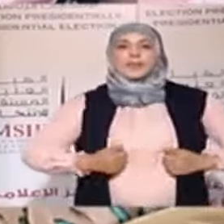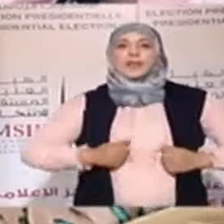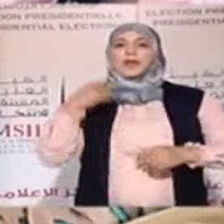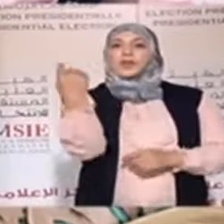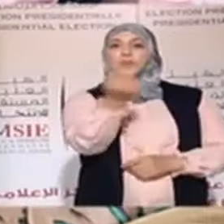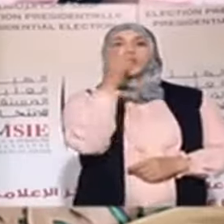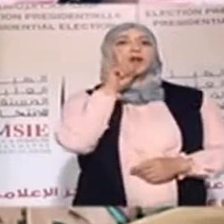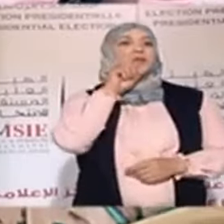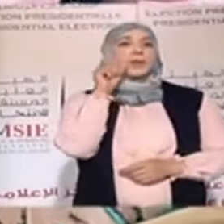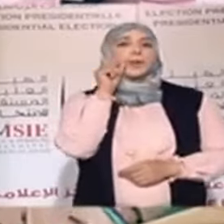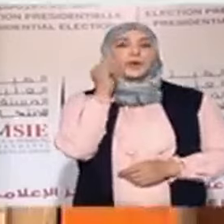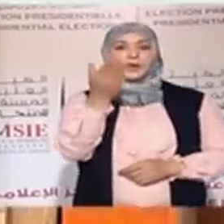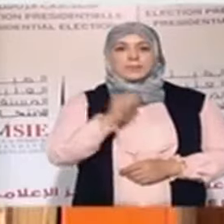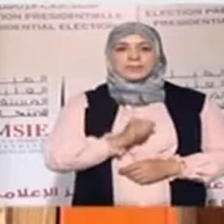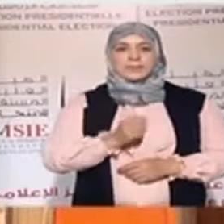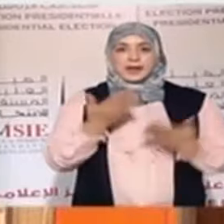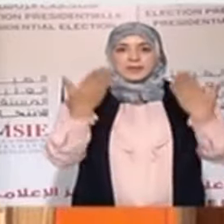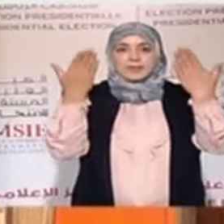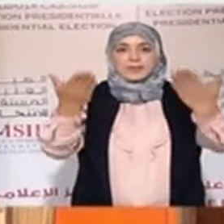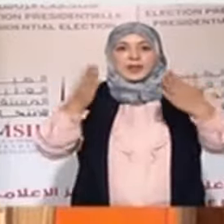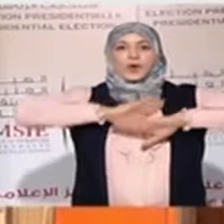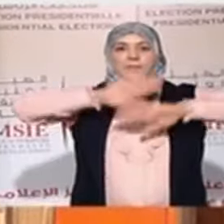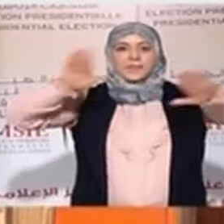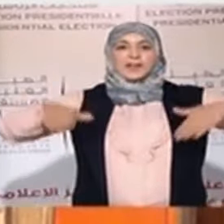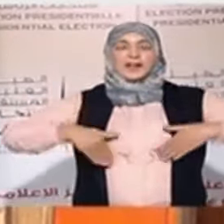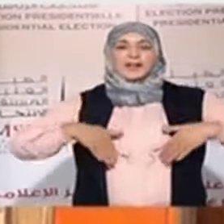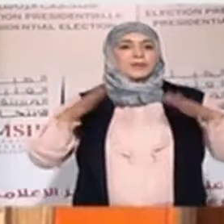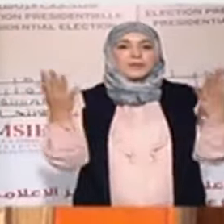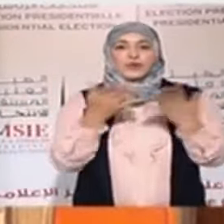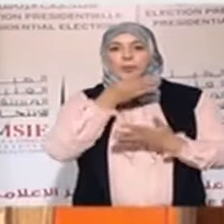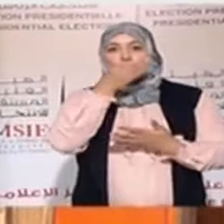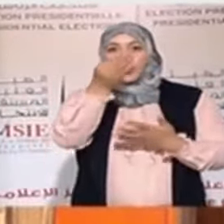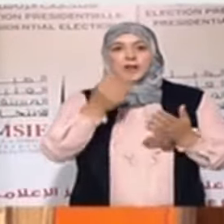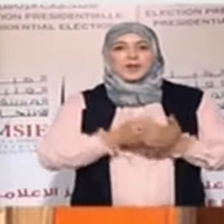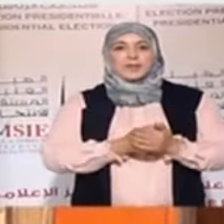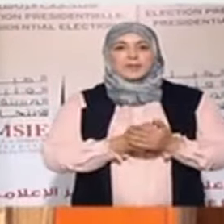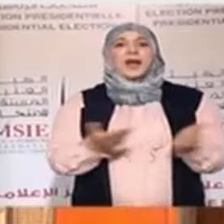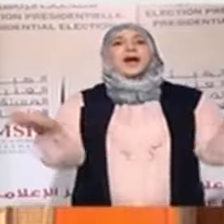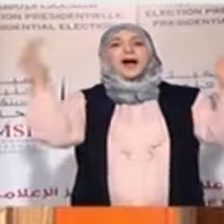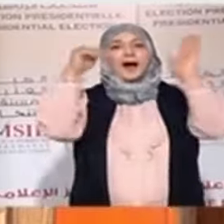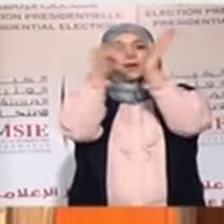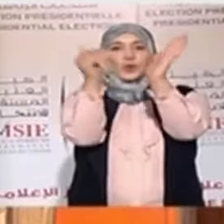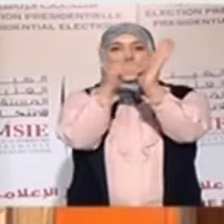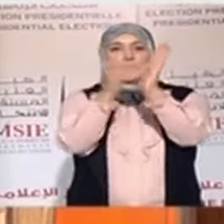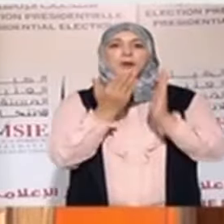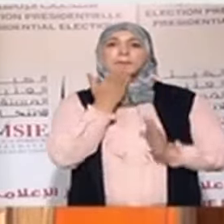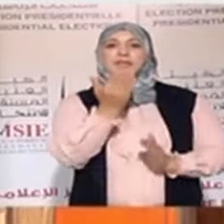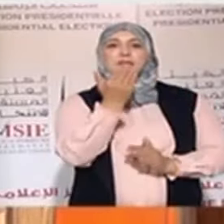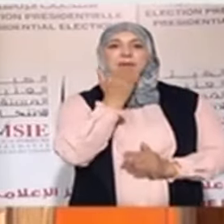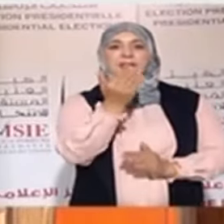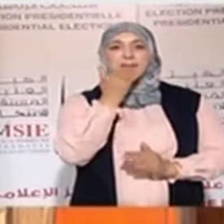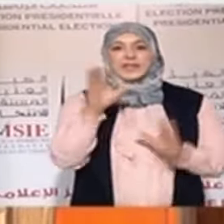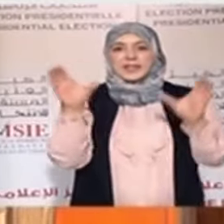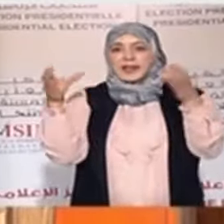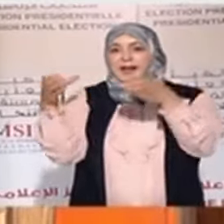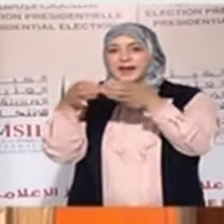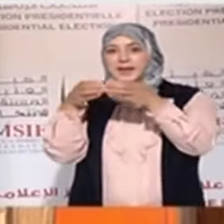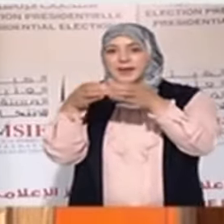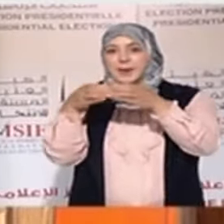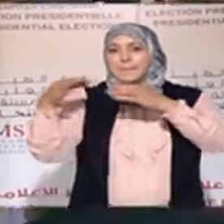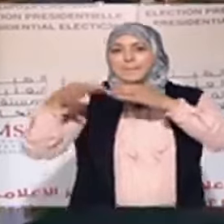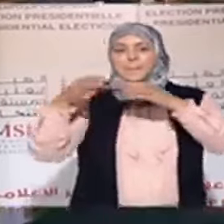سيدتي سادتي، لا يسعنا في الختام إلا أن نجدد شكرنا لكافة أسرة الهيئة العليا